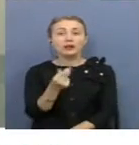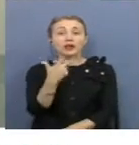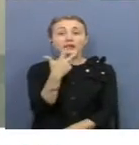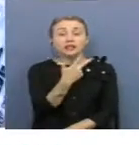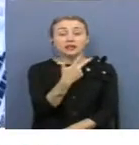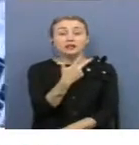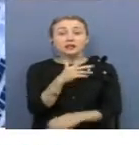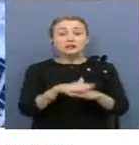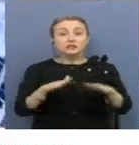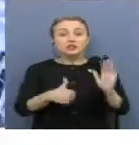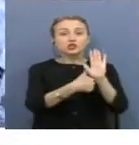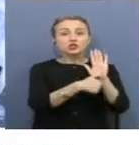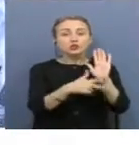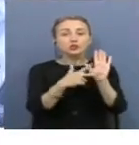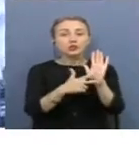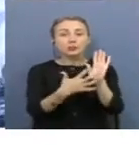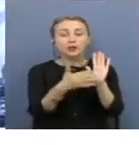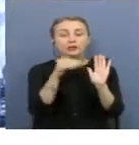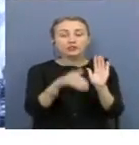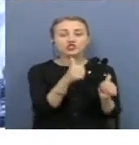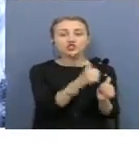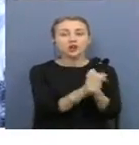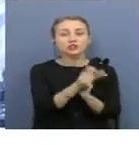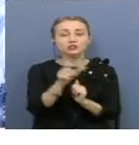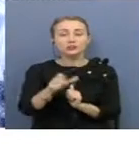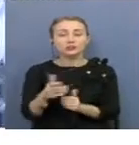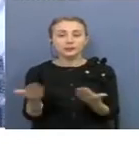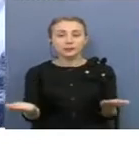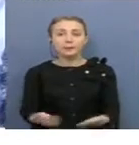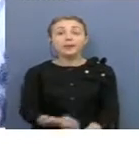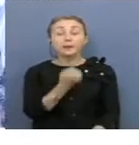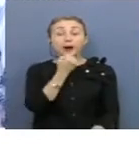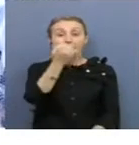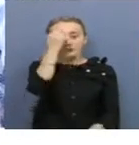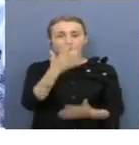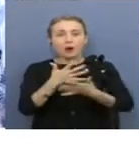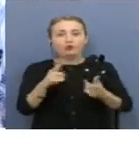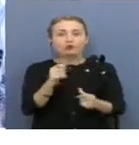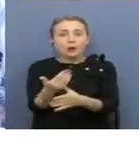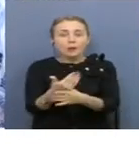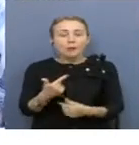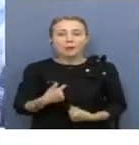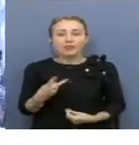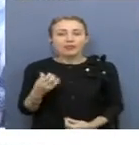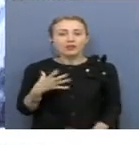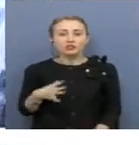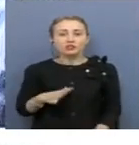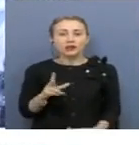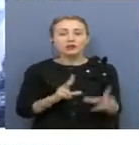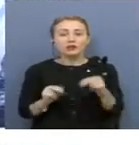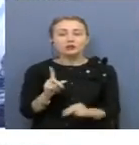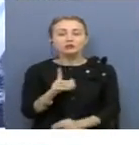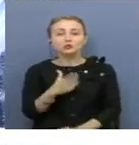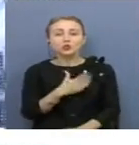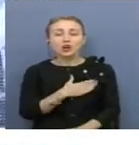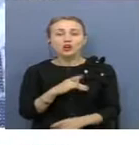берілді. Көмек қолын созып жатқан жандарға рахмет. Шынымды айтсам, біз күткен жоқпыз. Баламыз сауығып кетеді деп сенеміз.